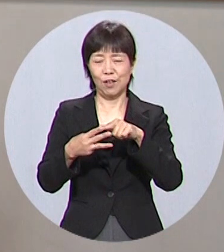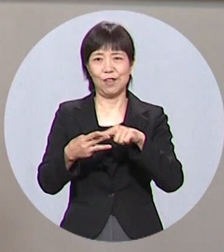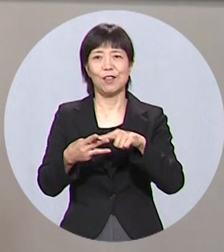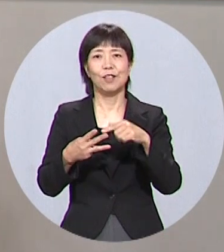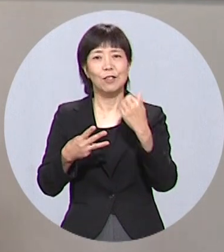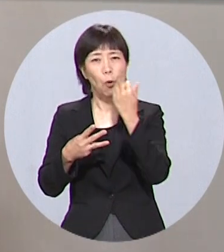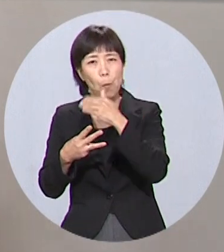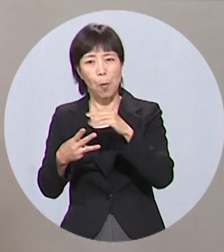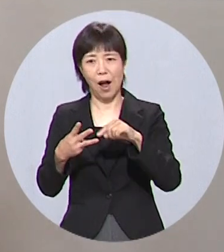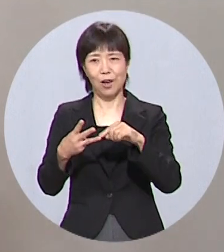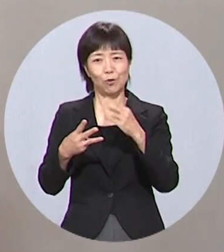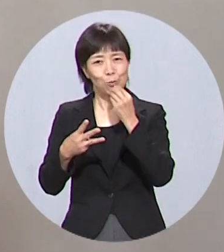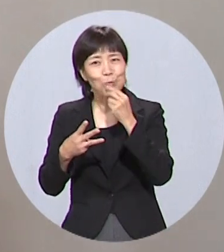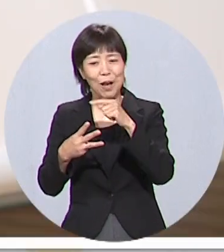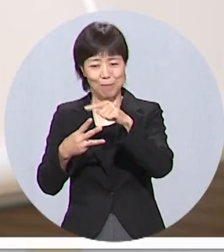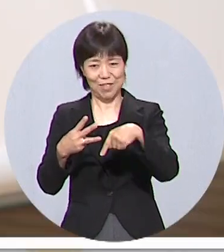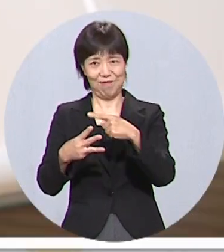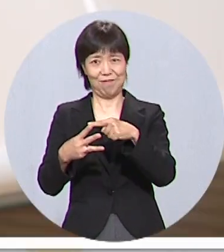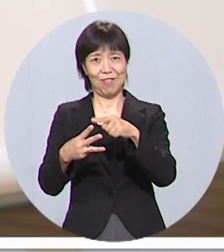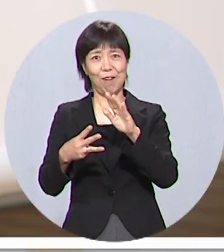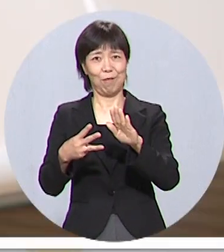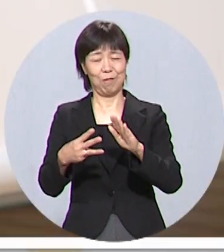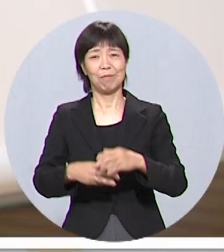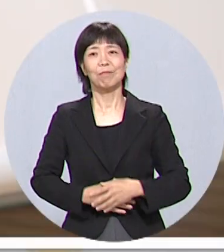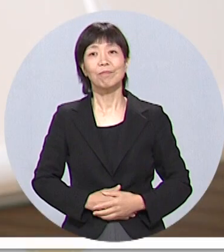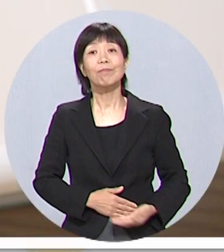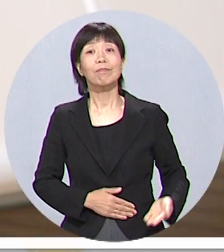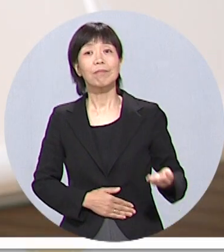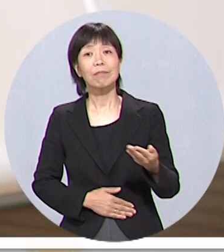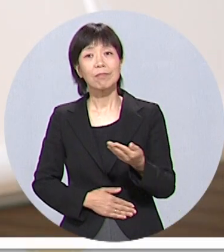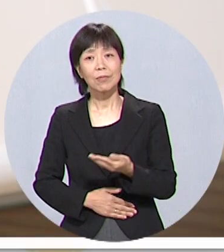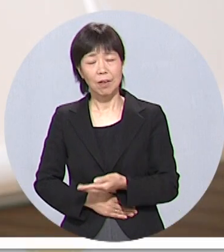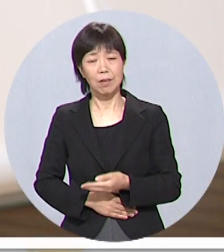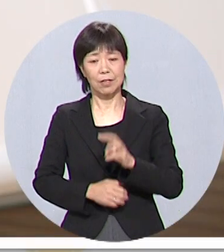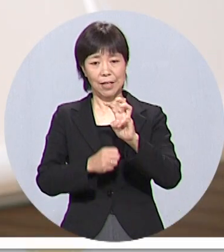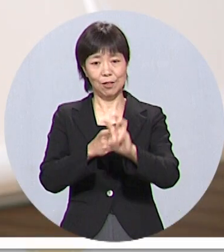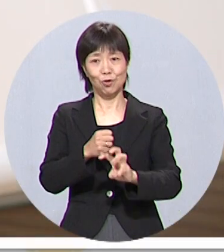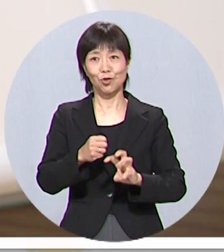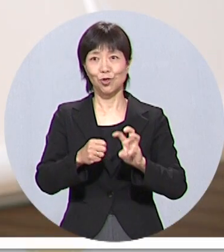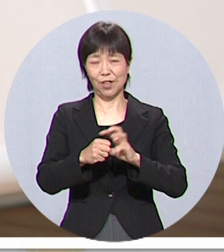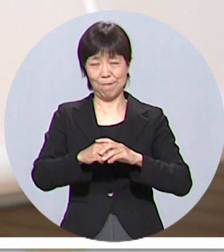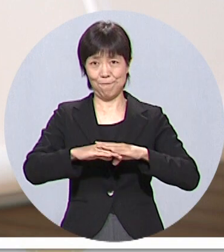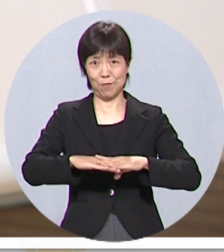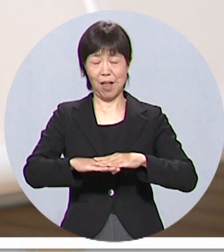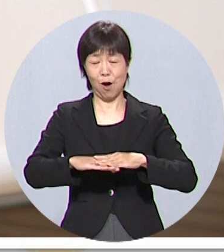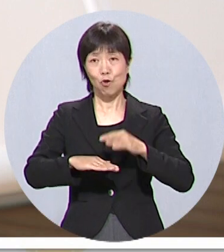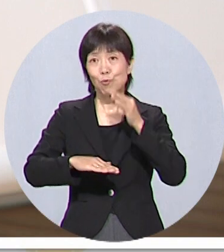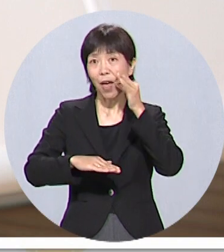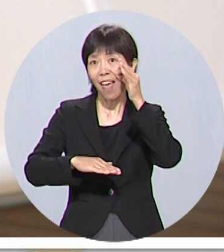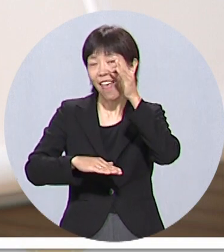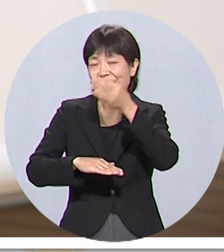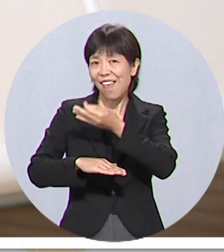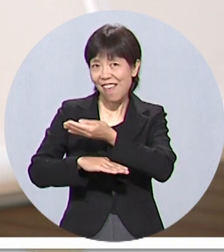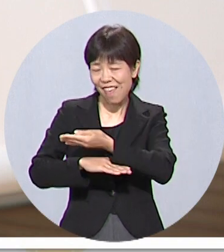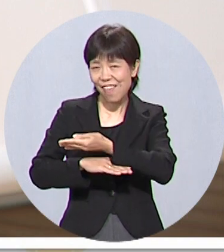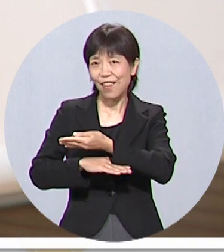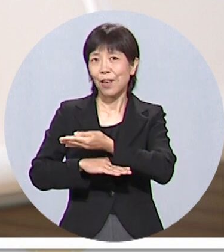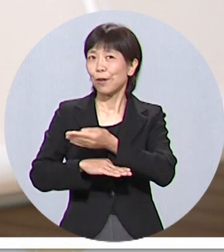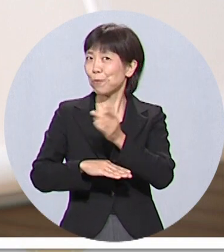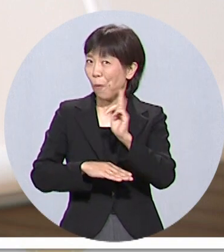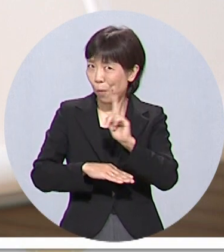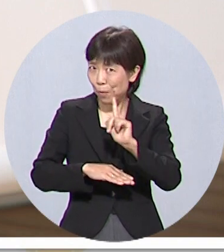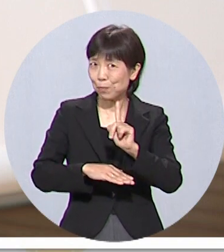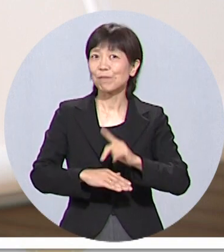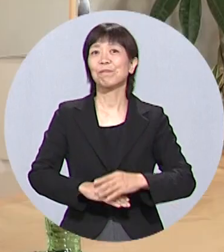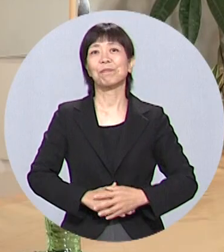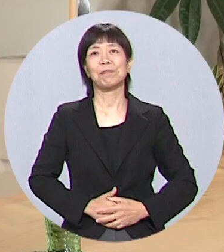です。 よかったです。 はい、 続いては30年十郎。30年漬け込んだというそのお味